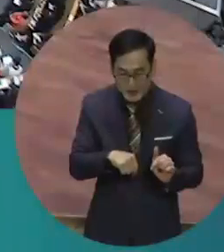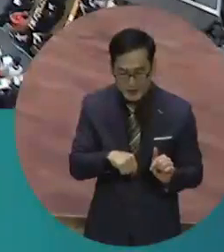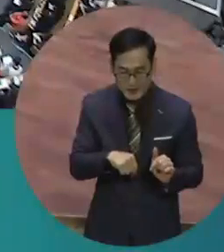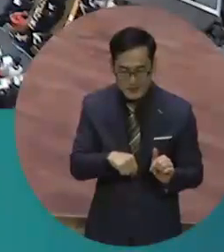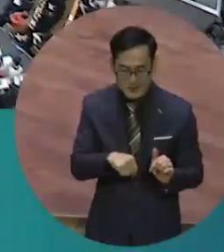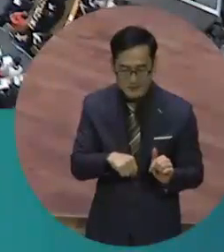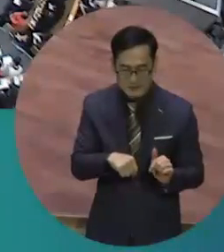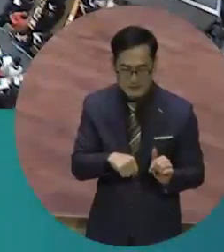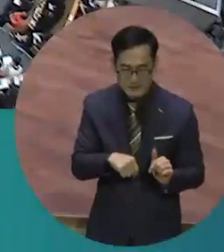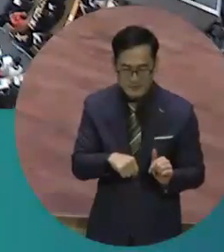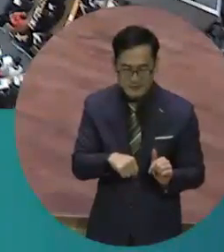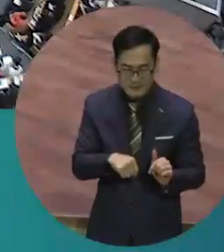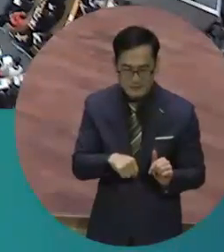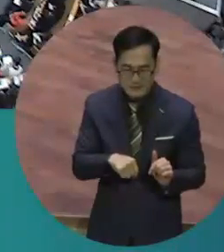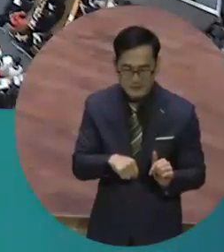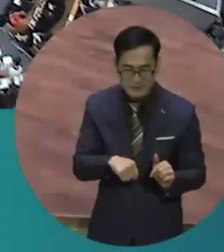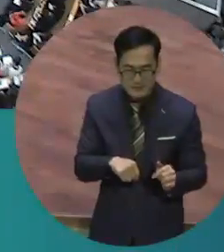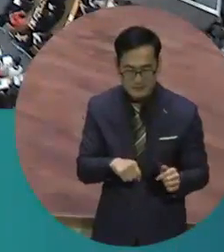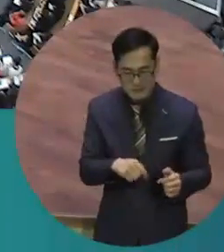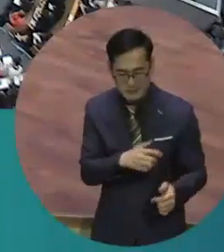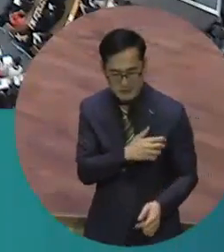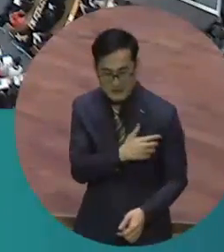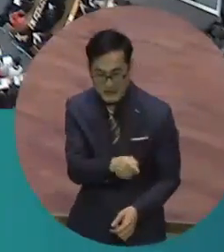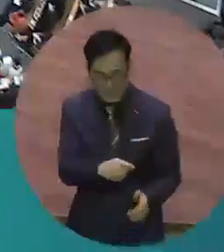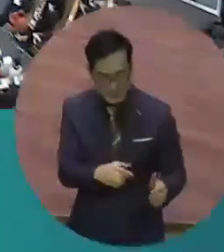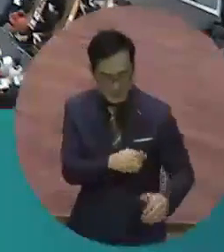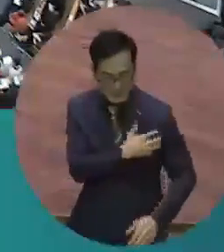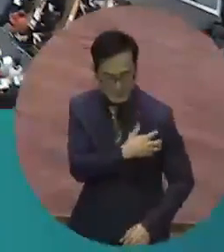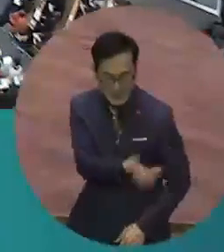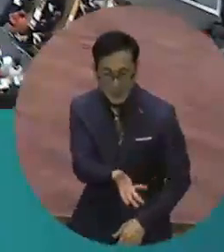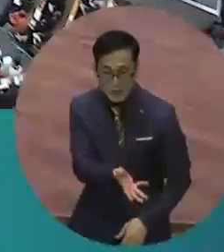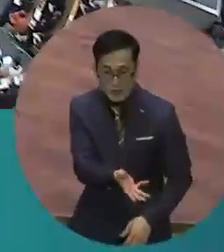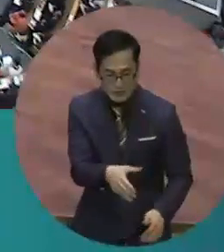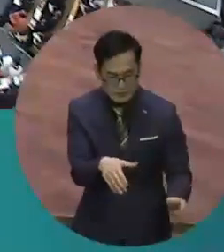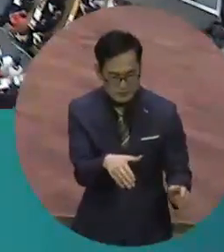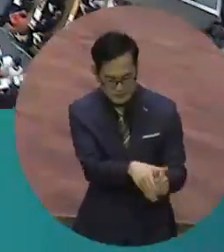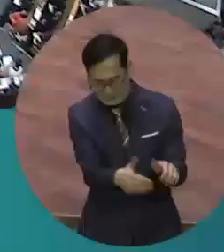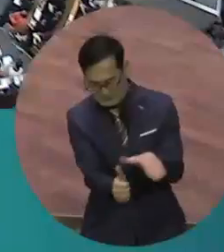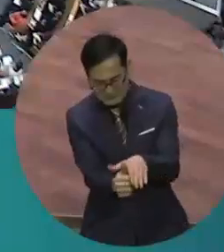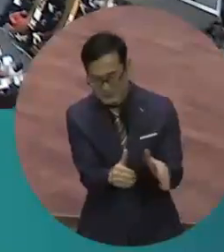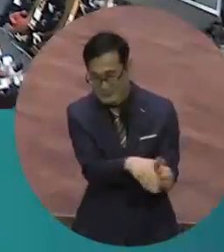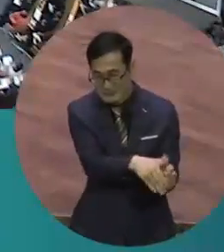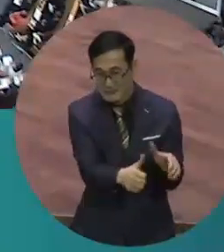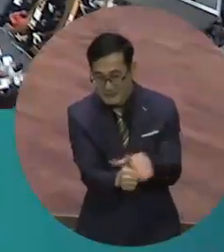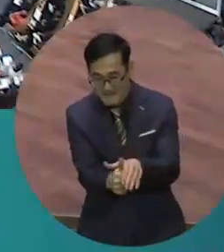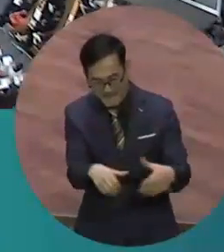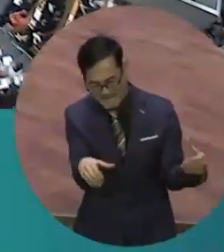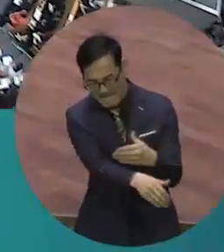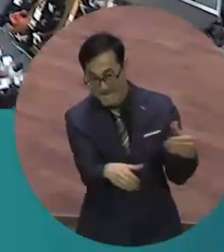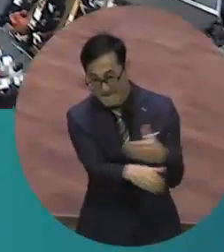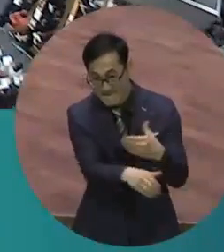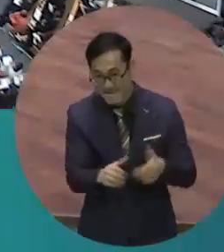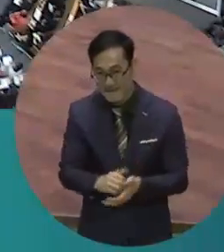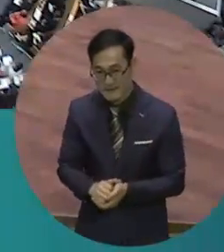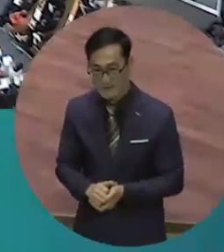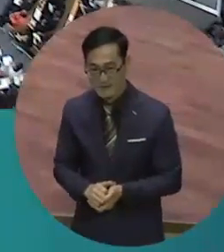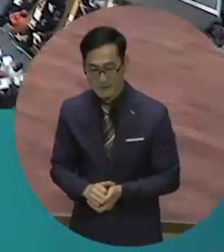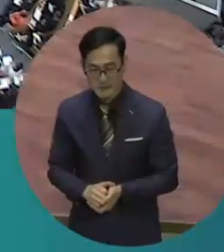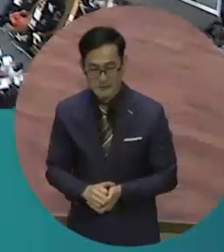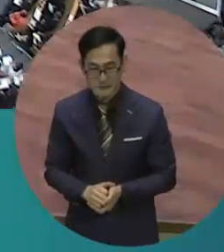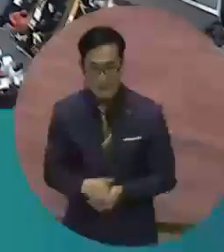그들의 몸을 서로 욕되게 하게 하셨느니 이는 그들이 하나님의 진리를 거짓 것으로